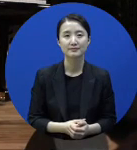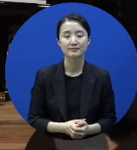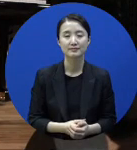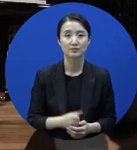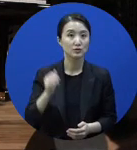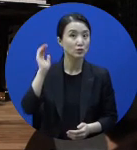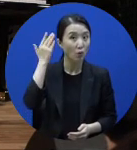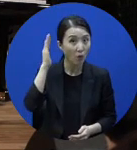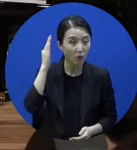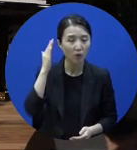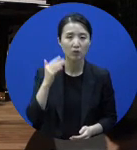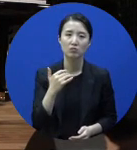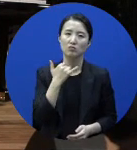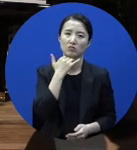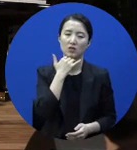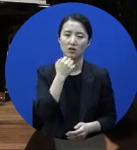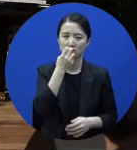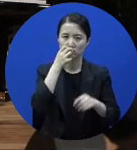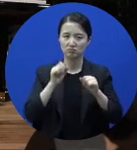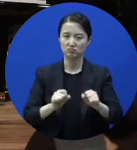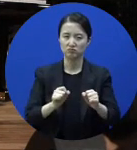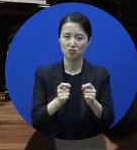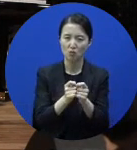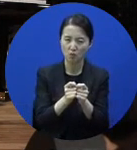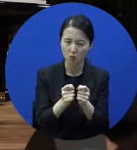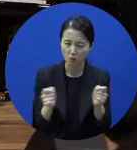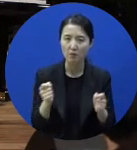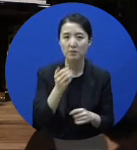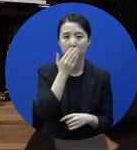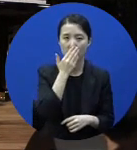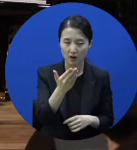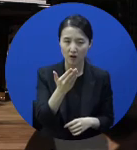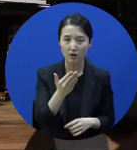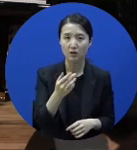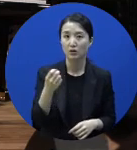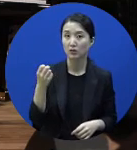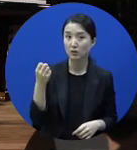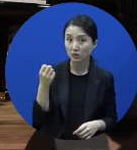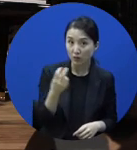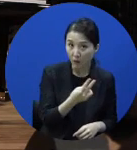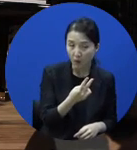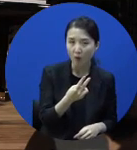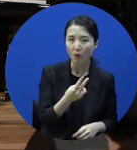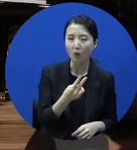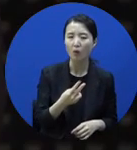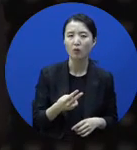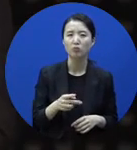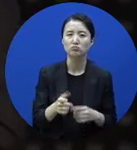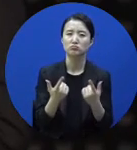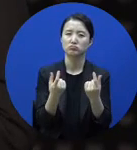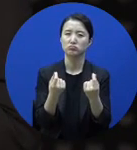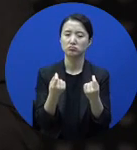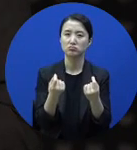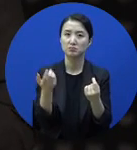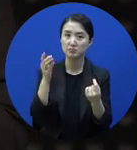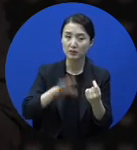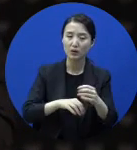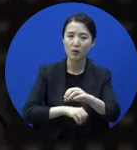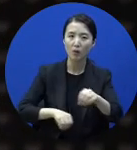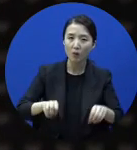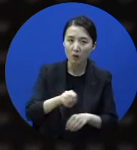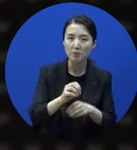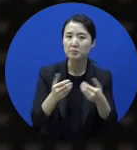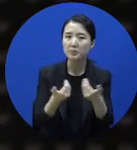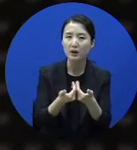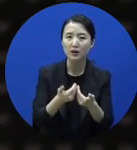저성장 시대이기도 합니다. 저성장 시대에 또 여러 어떤 사항들이 안 좋은 일들이 발생을 하고 있는데, 뭐 최근 몇년 전에는